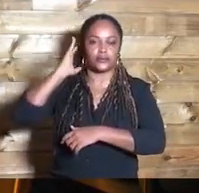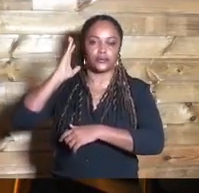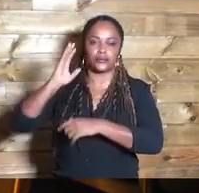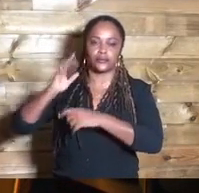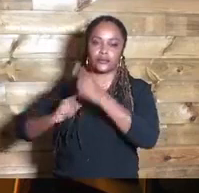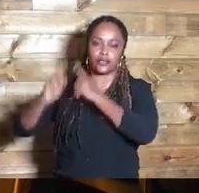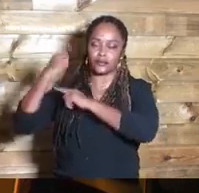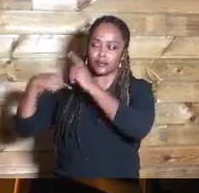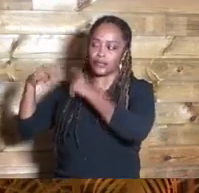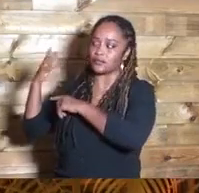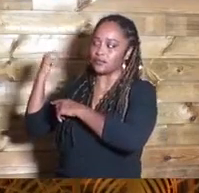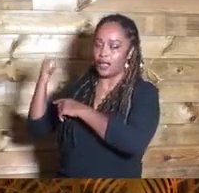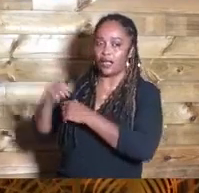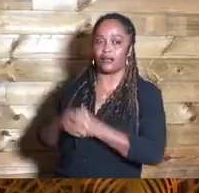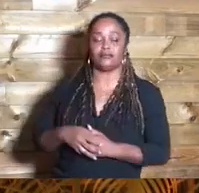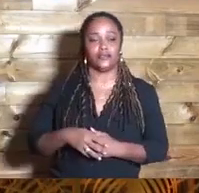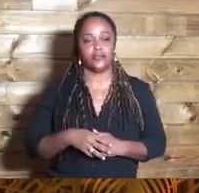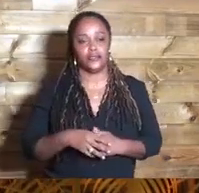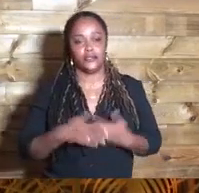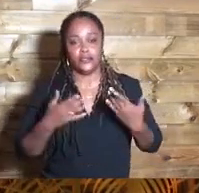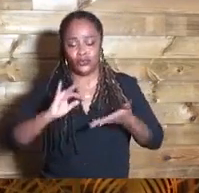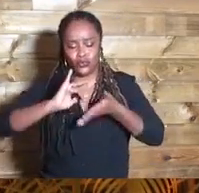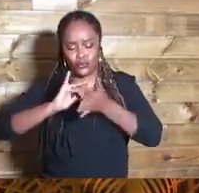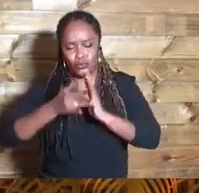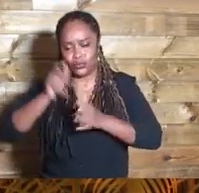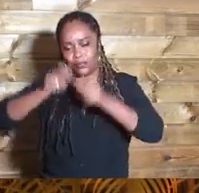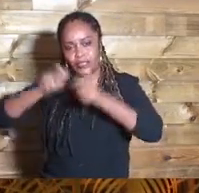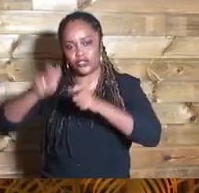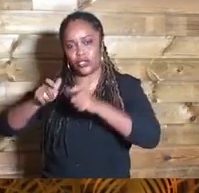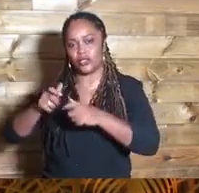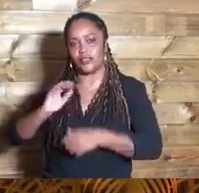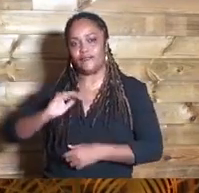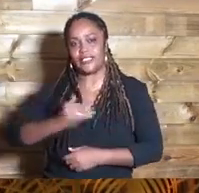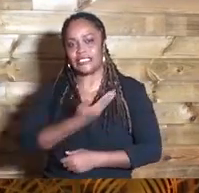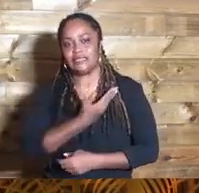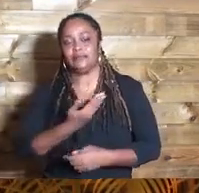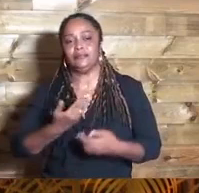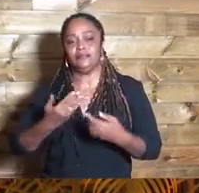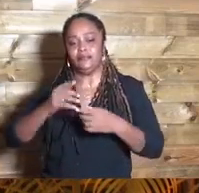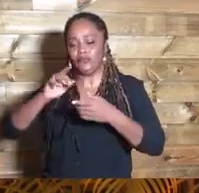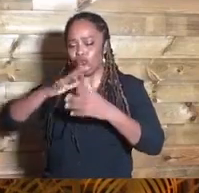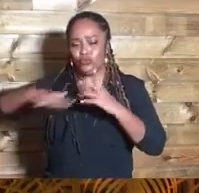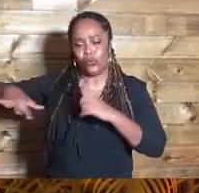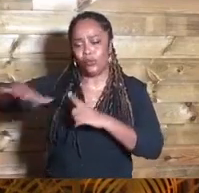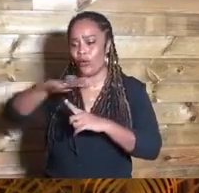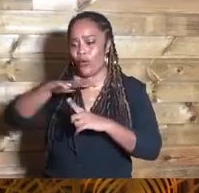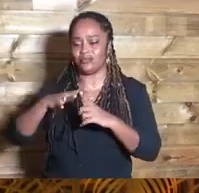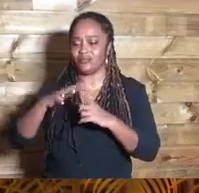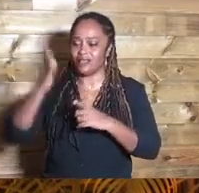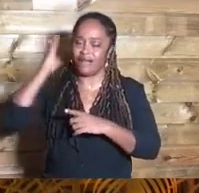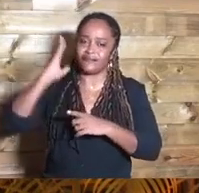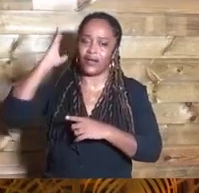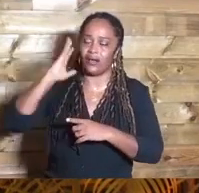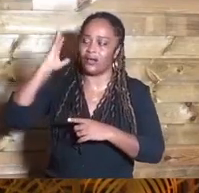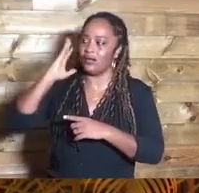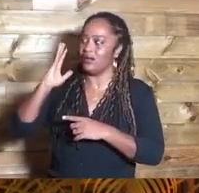qui tombait, c'est pas sa victoire. À tout camarade. À tout le monde qui a eu.